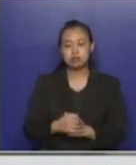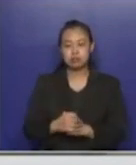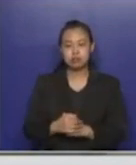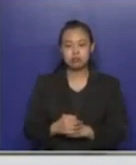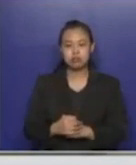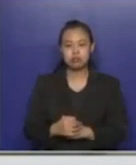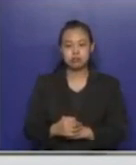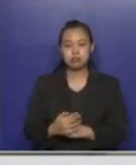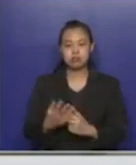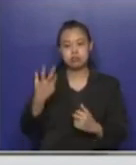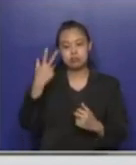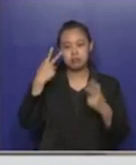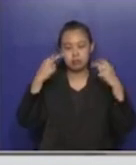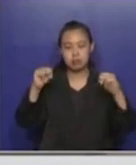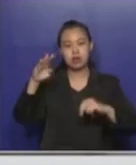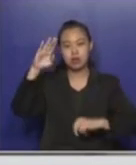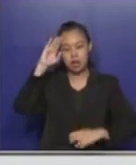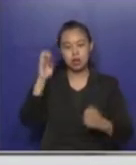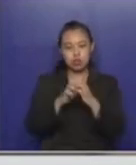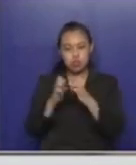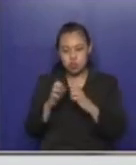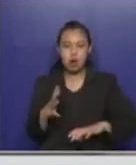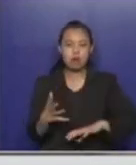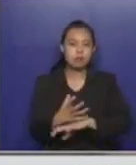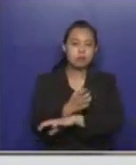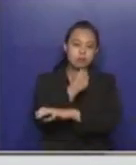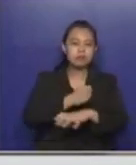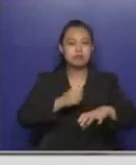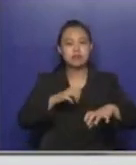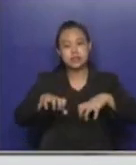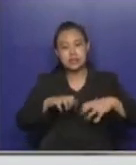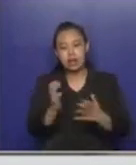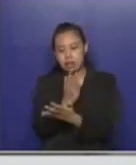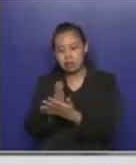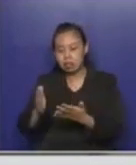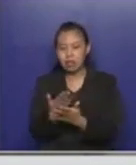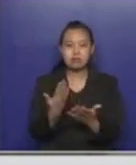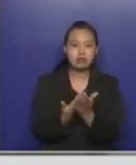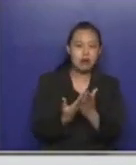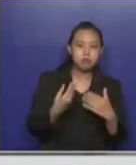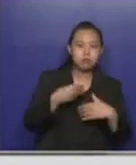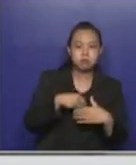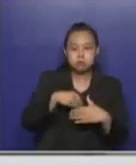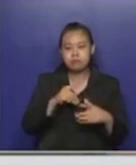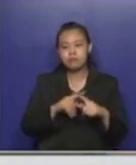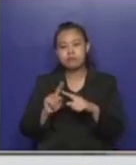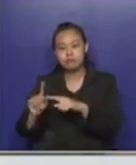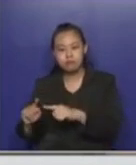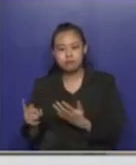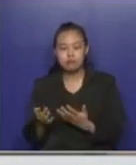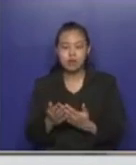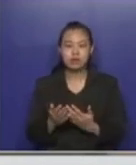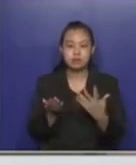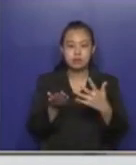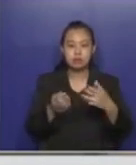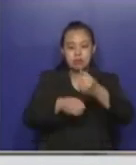จจะกำลังยุ่งกับการรัฐประหารหรือจัดสรรผลประโยชน์ของตัวเองจัดสรรผลประโยชน์ของคนข้างบน